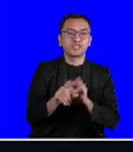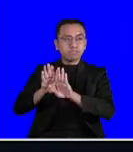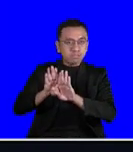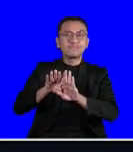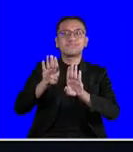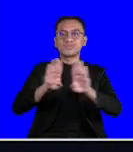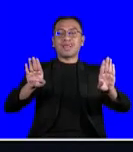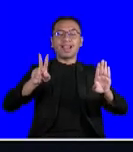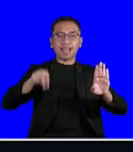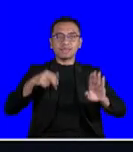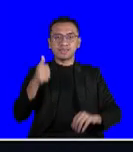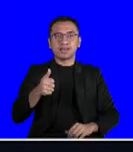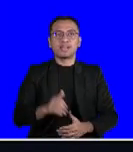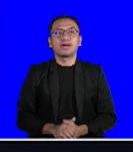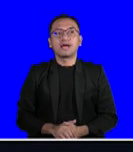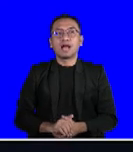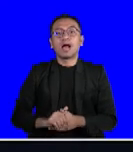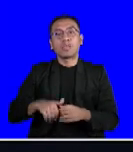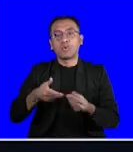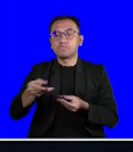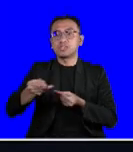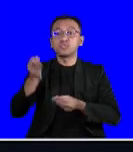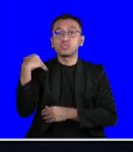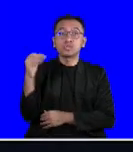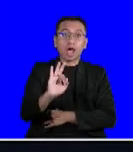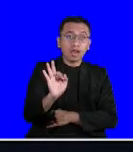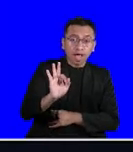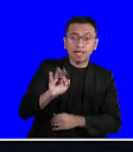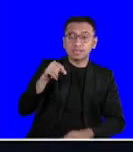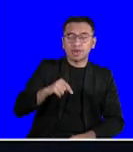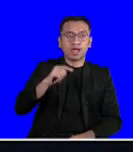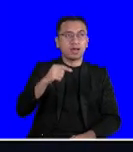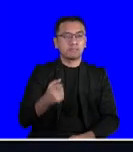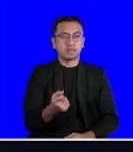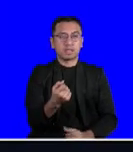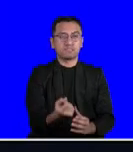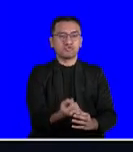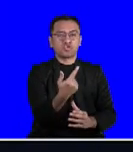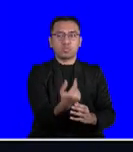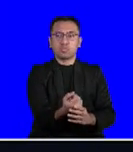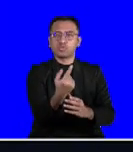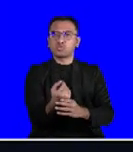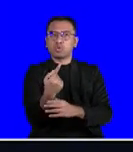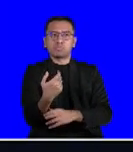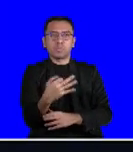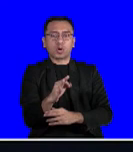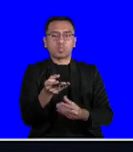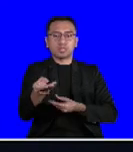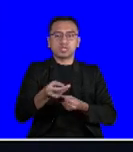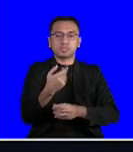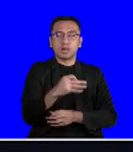lagi. Bahkan bisnis-bisnis yang tadinya belum ada akan semakin banyak bermunculan karena